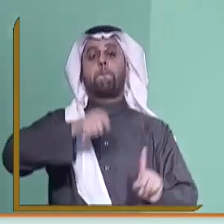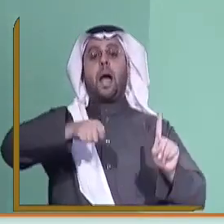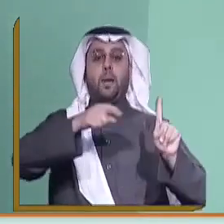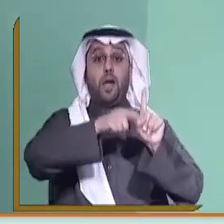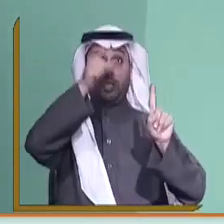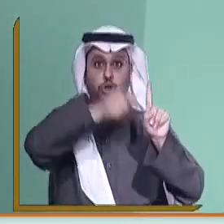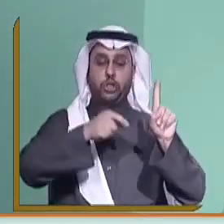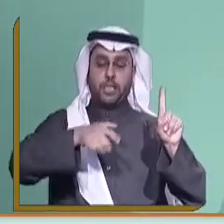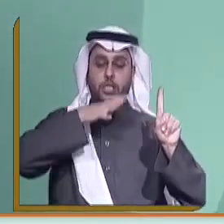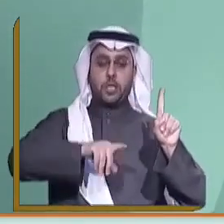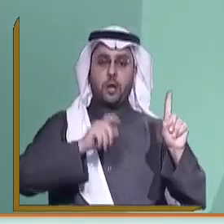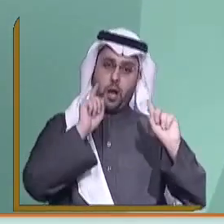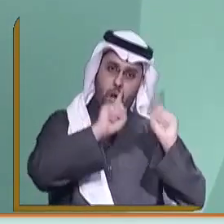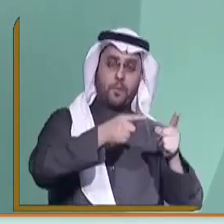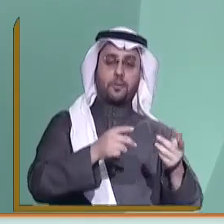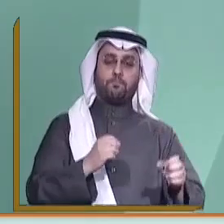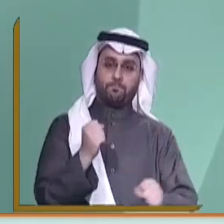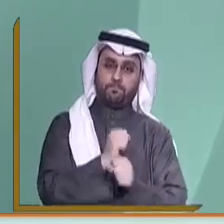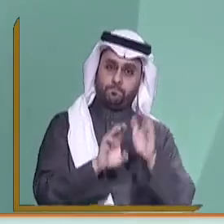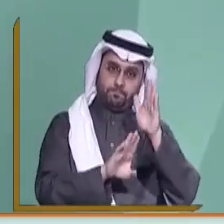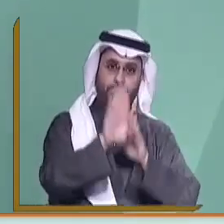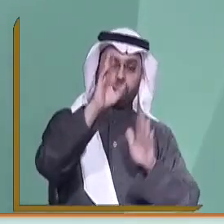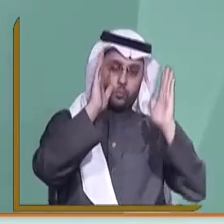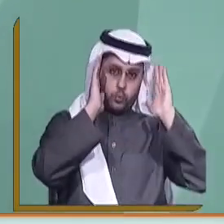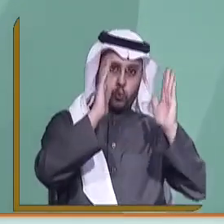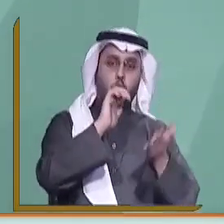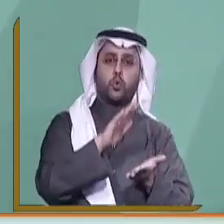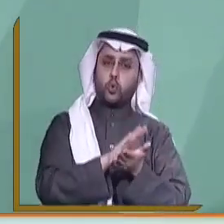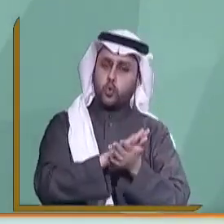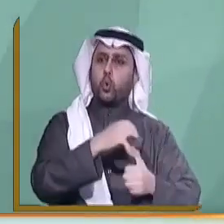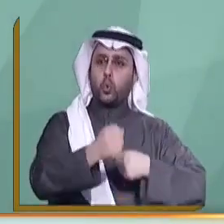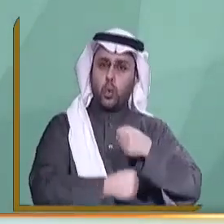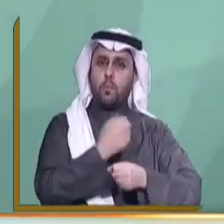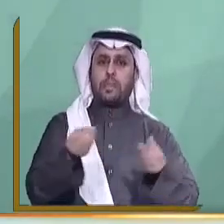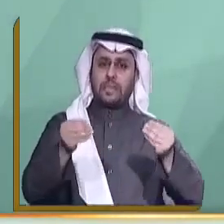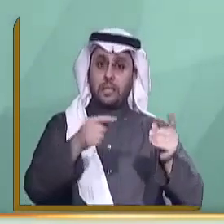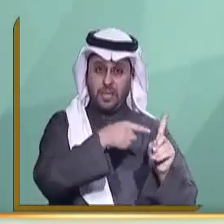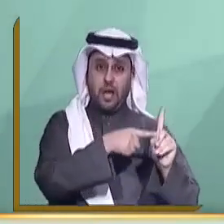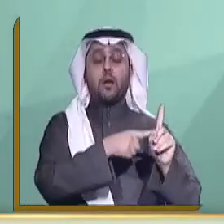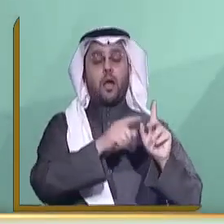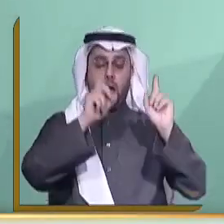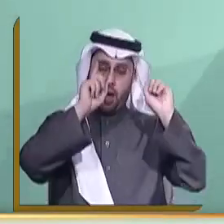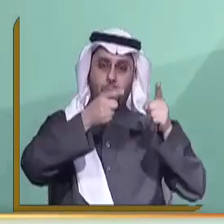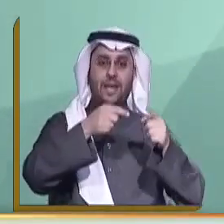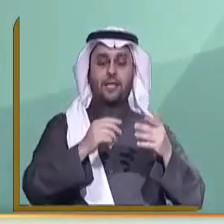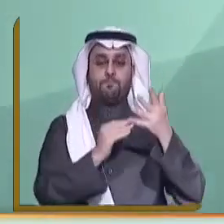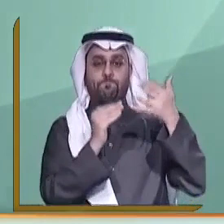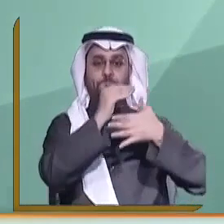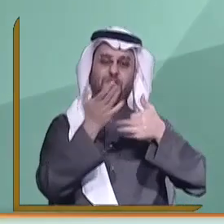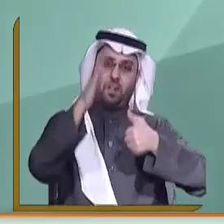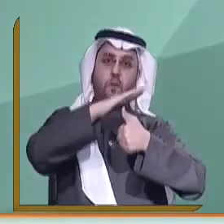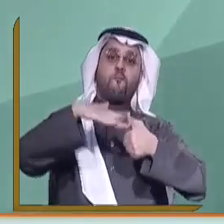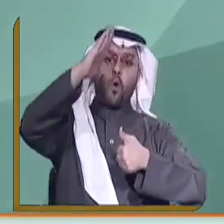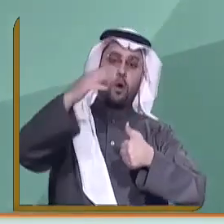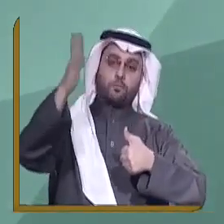لمباشره اعمالها المنصوص عليها في نظام القضاء ونظامي المرافعات الشرعيه والاجراءات